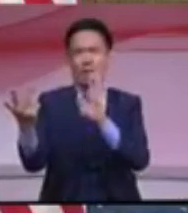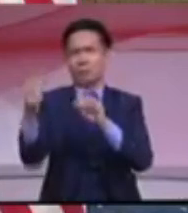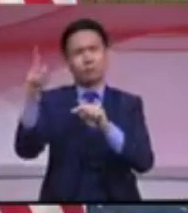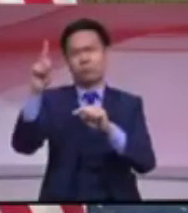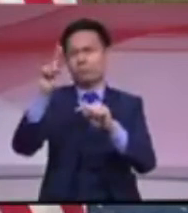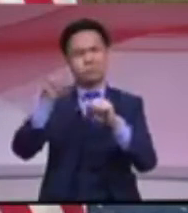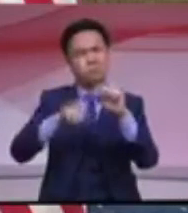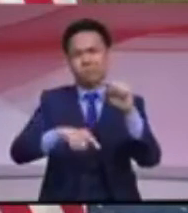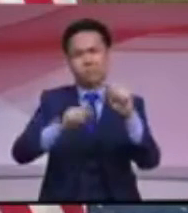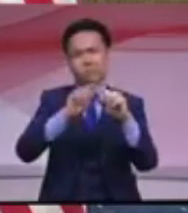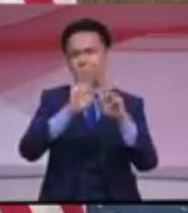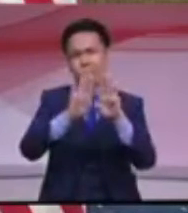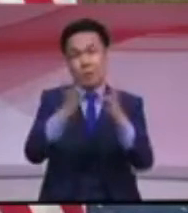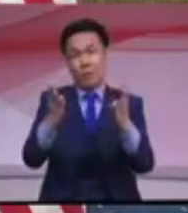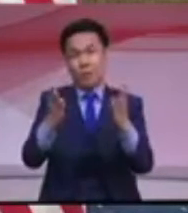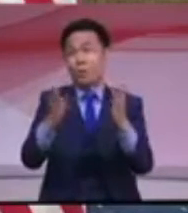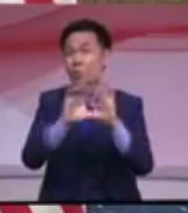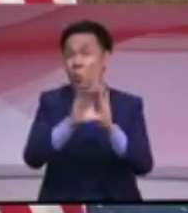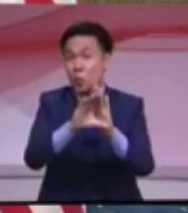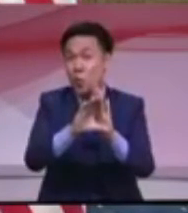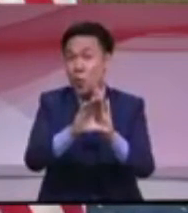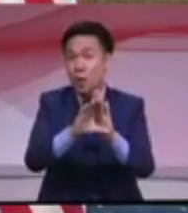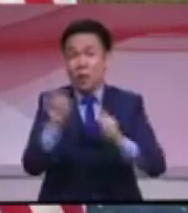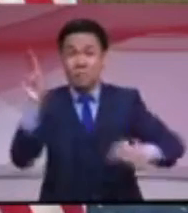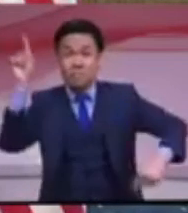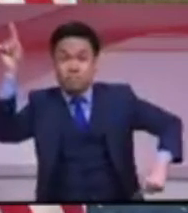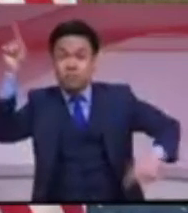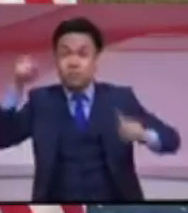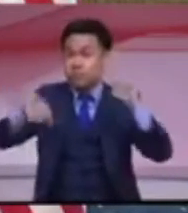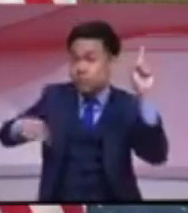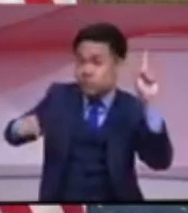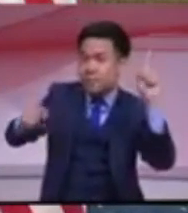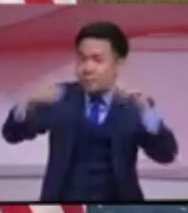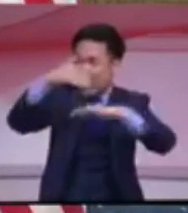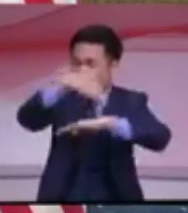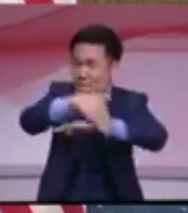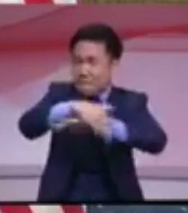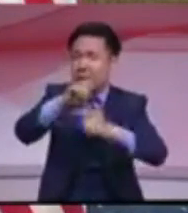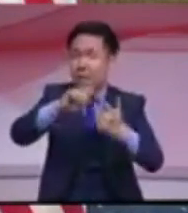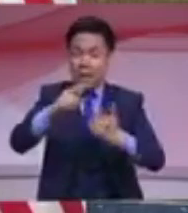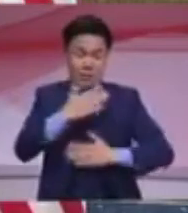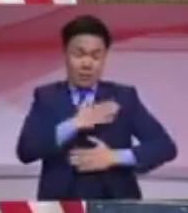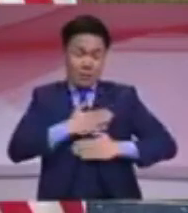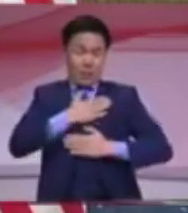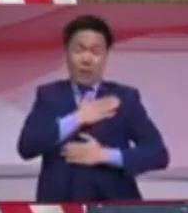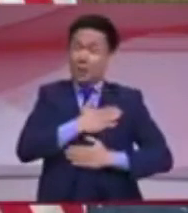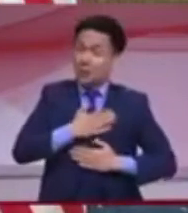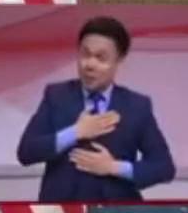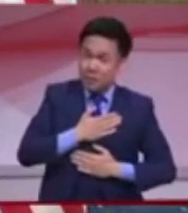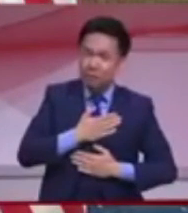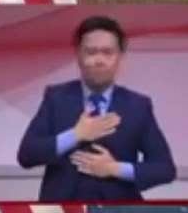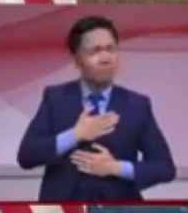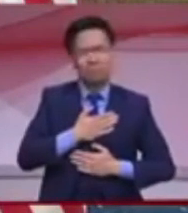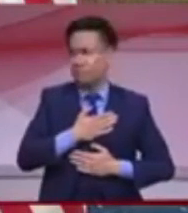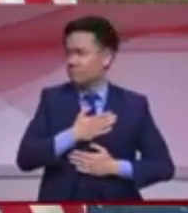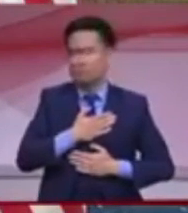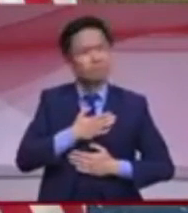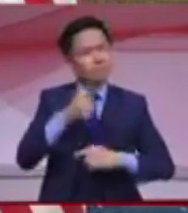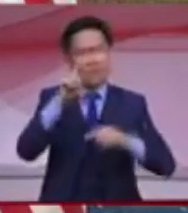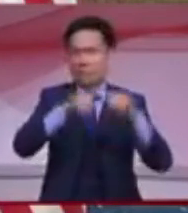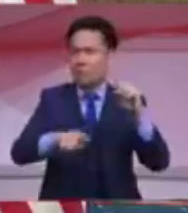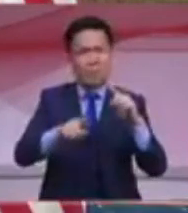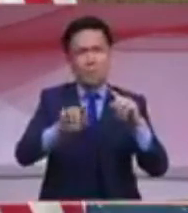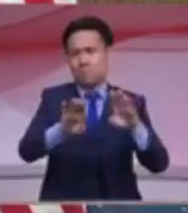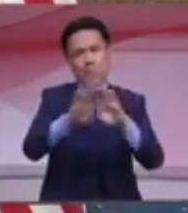dibenarkan seperti klub malam dan pusat Hiburan ini adalah tempat-tempat dimana